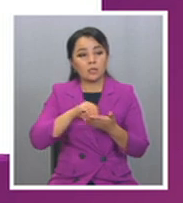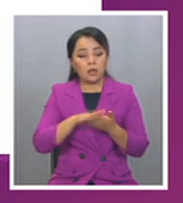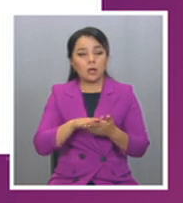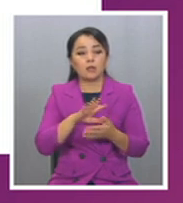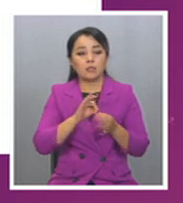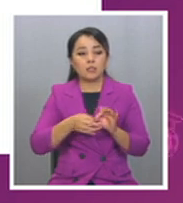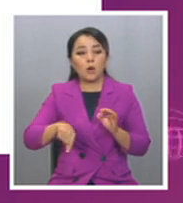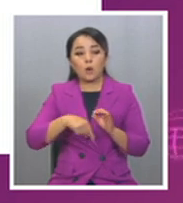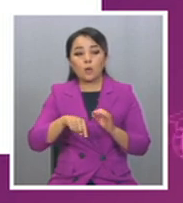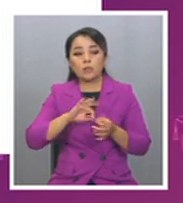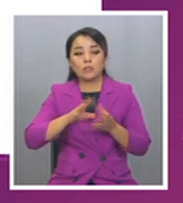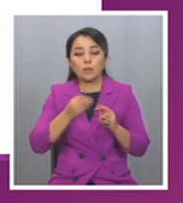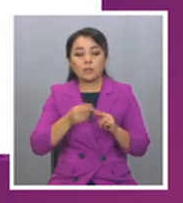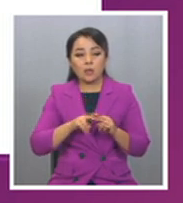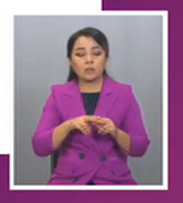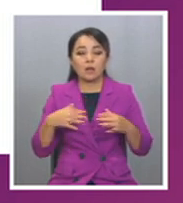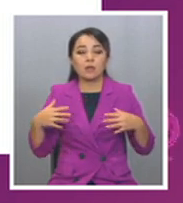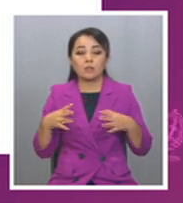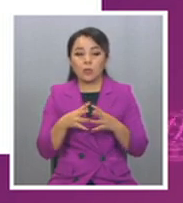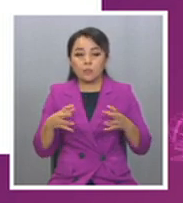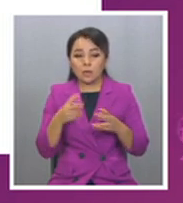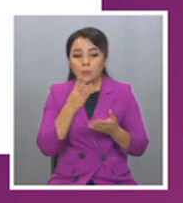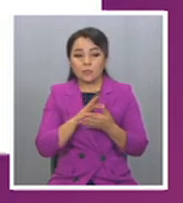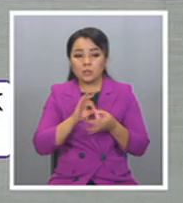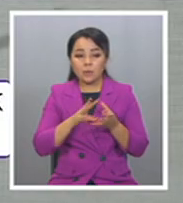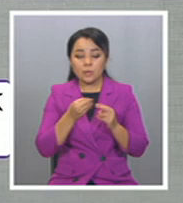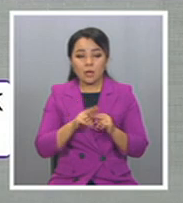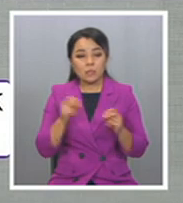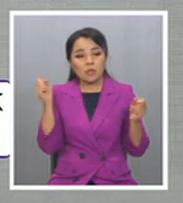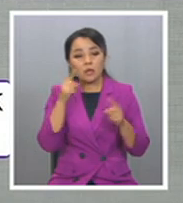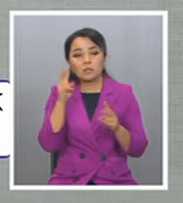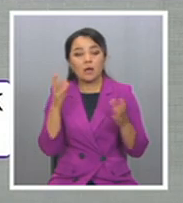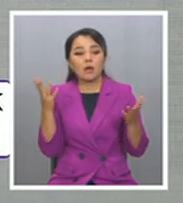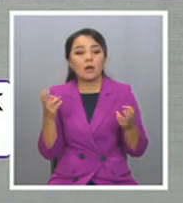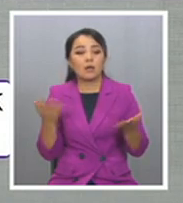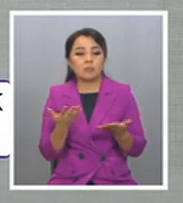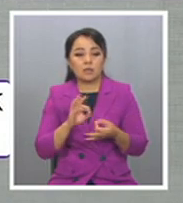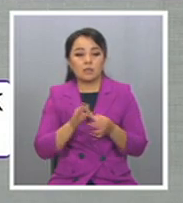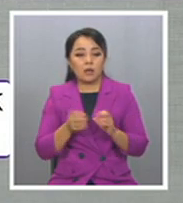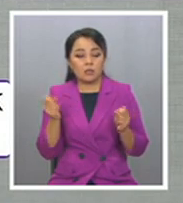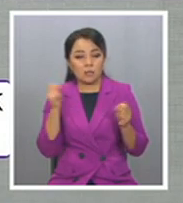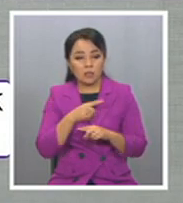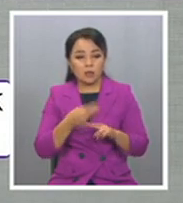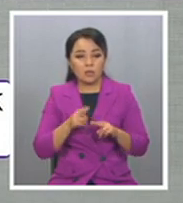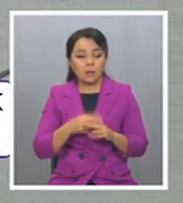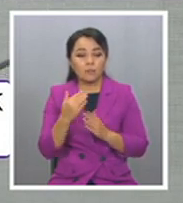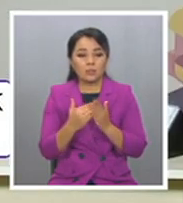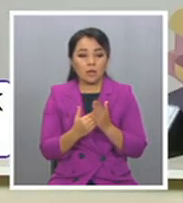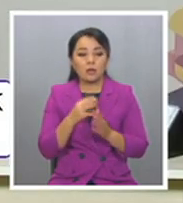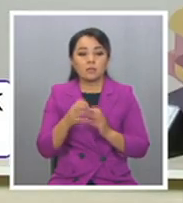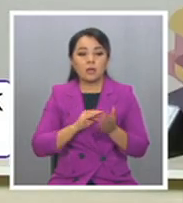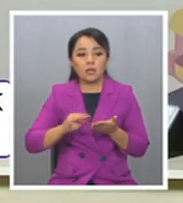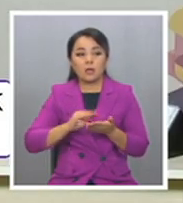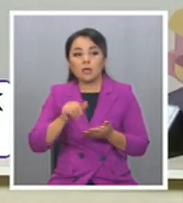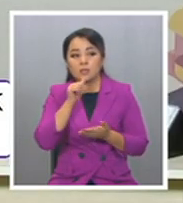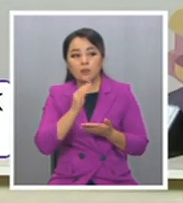пайда болатын тербелістердің меншікті жиілігін анықтаңдар дейді. Ал енді берілгенін халықаралы бірліктер жүйесіне келтіріп